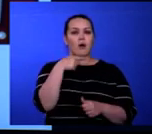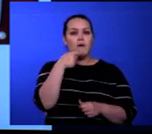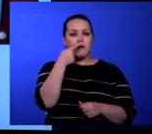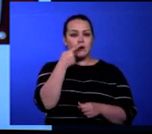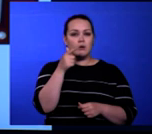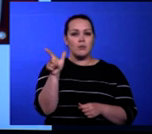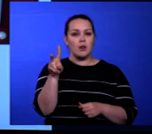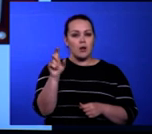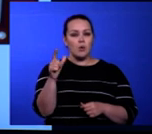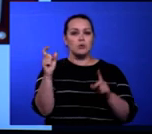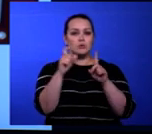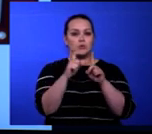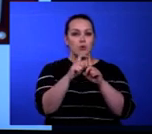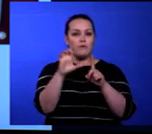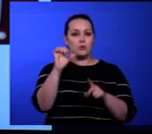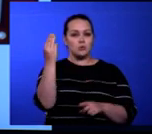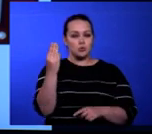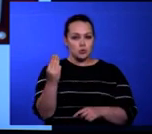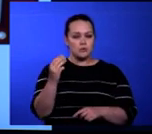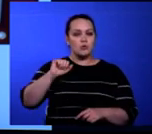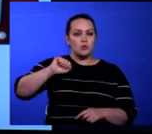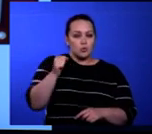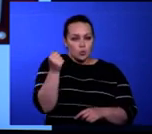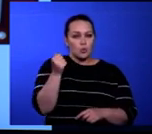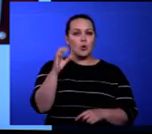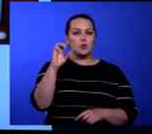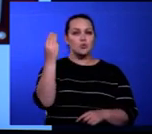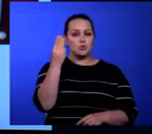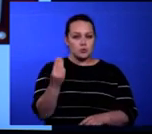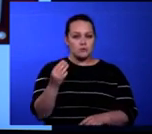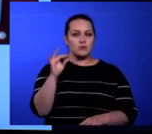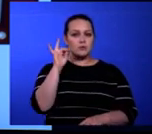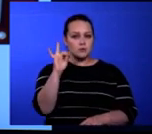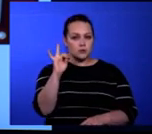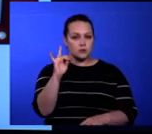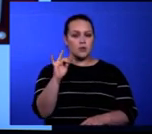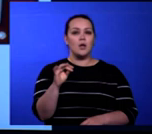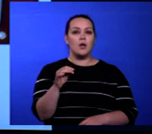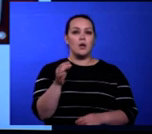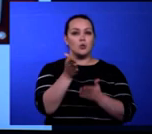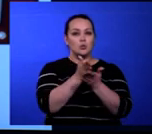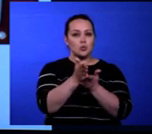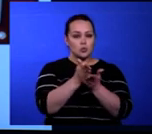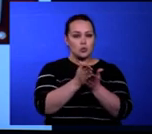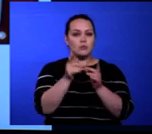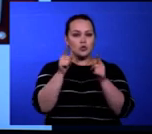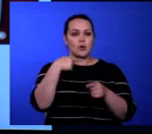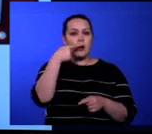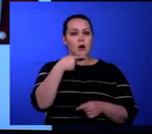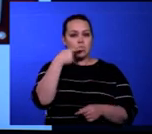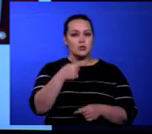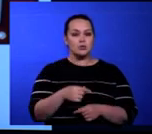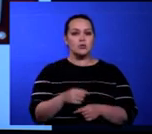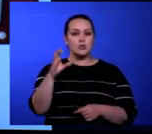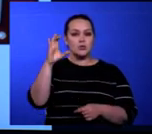слово, существительное, друг, существительное, и служебная часть речи. Совершенно